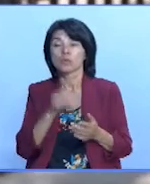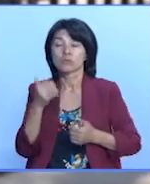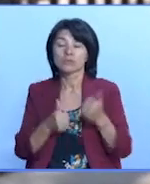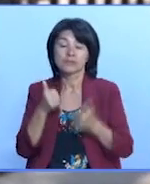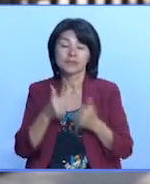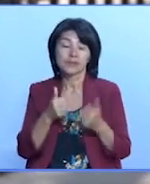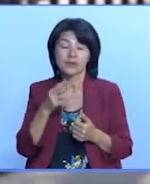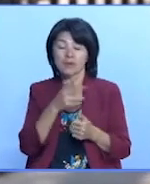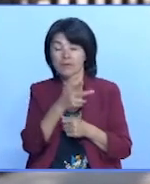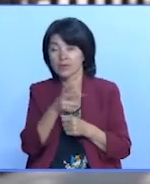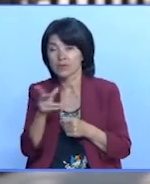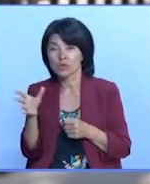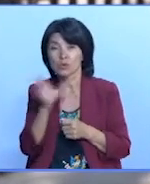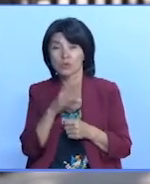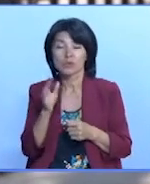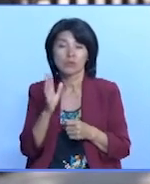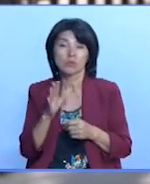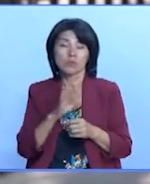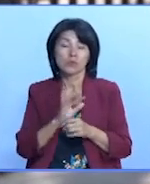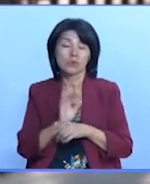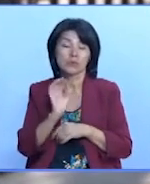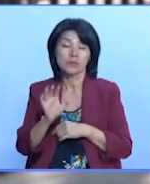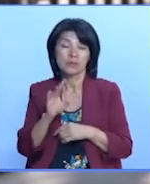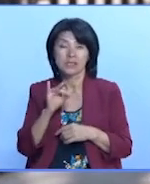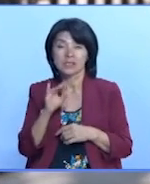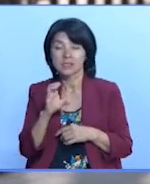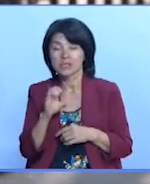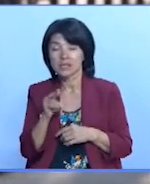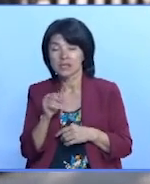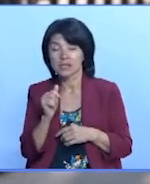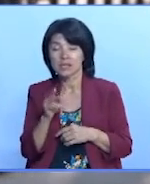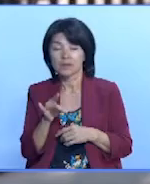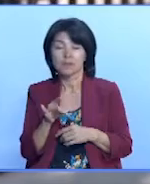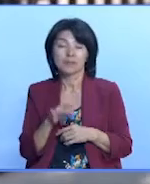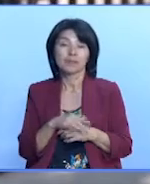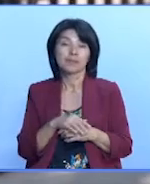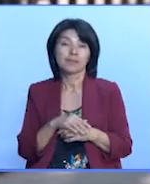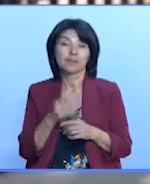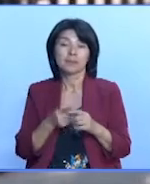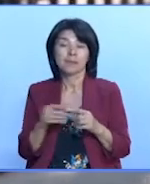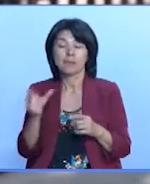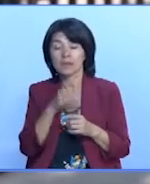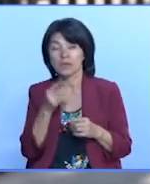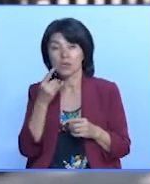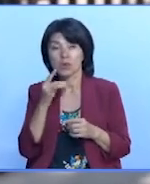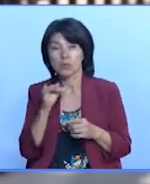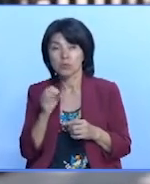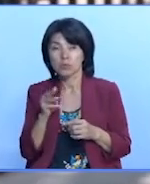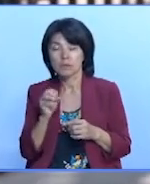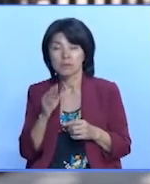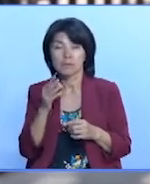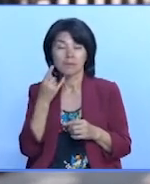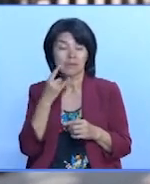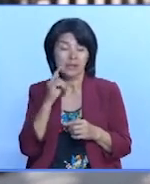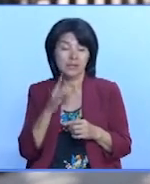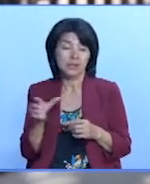будут распространены на официальных инстаграм-страничках Акимата города Павлодара, ОВП Павлодар и